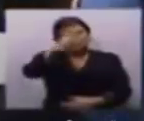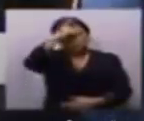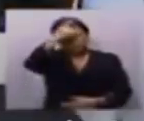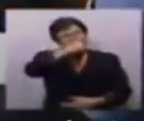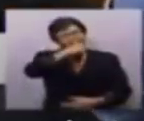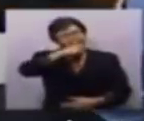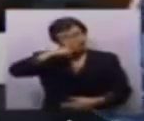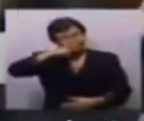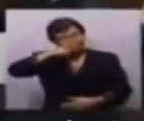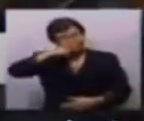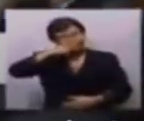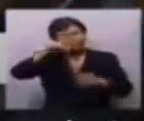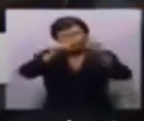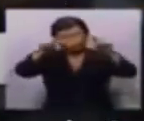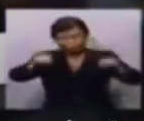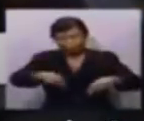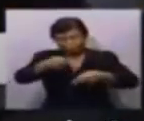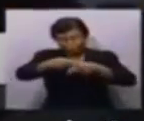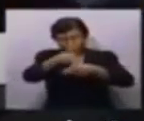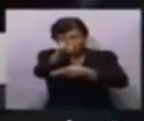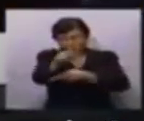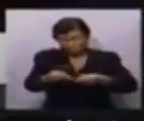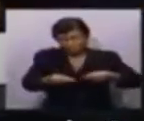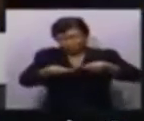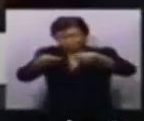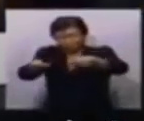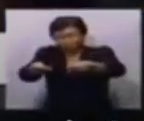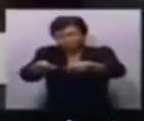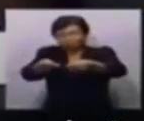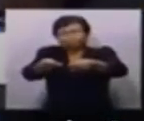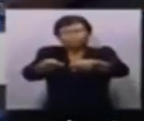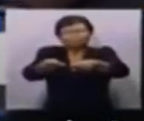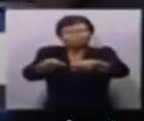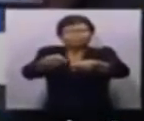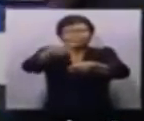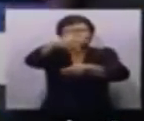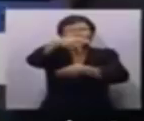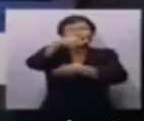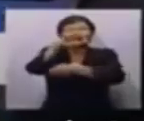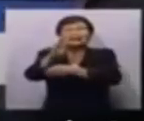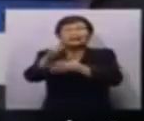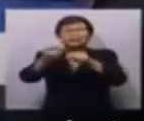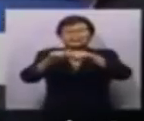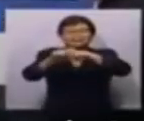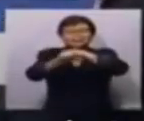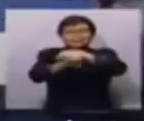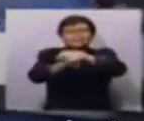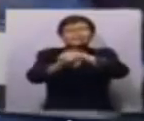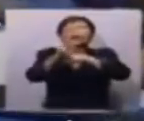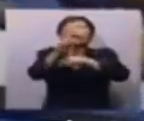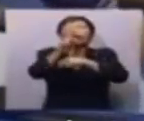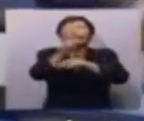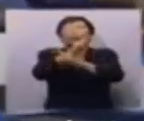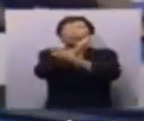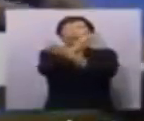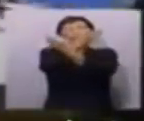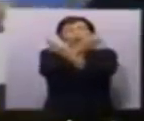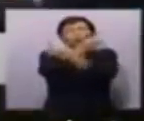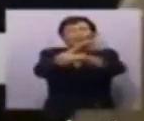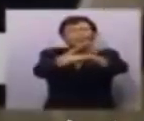Datuk Seri Syamuddin menyerahkan borang penamaan calon di Dewan Orang Ramai T6 Taman Seri Lambak, Kluang sekitar